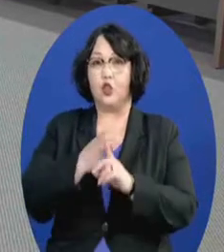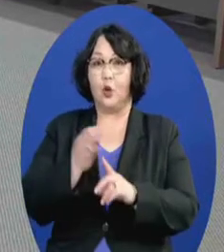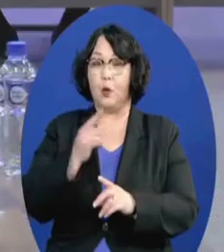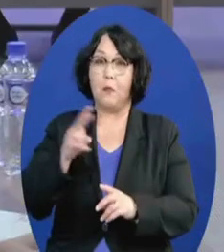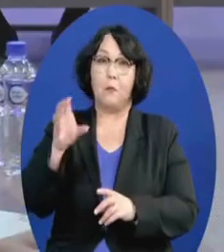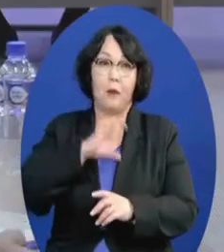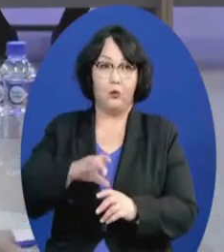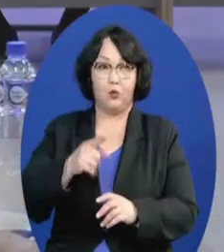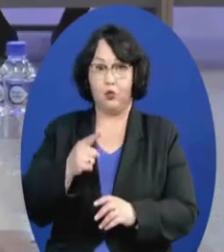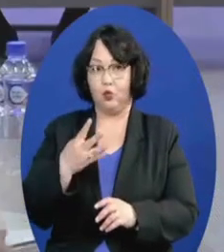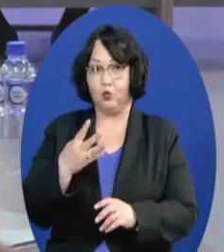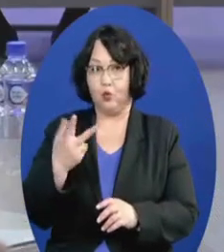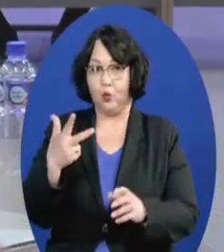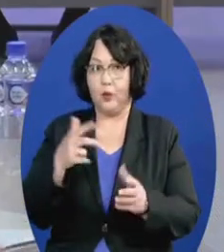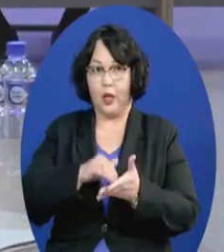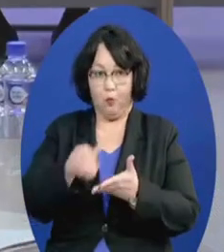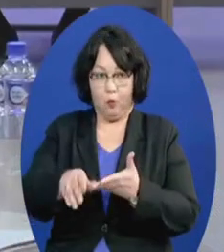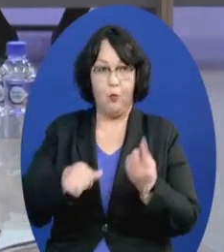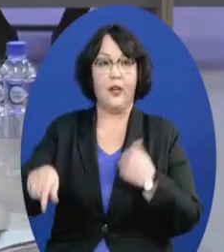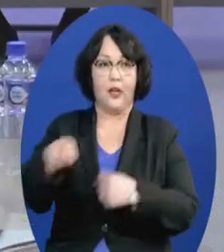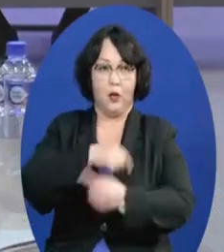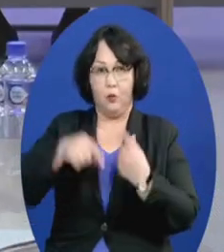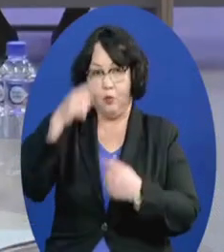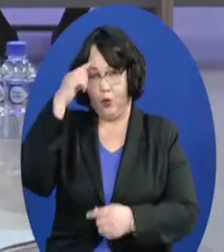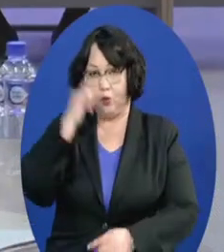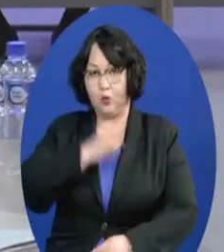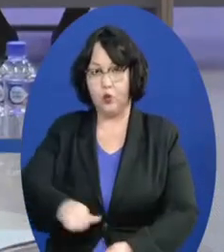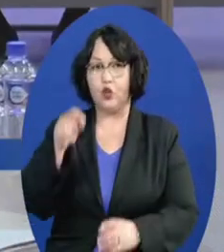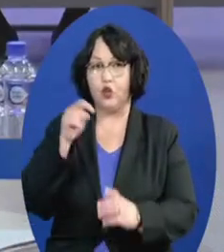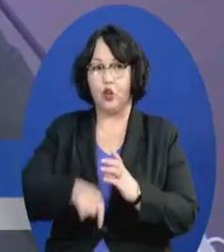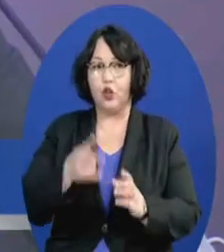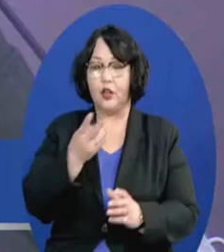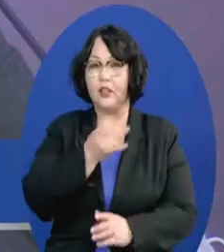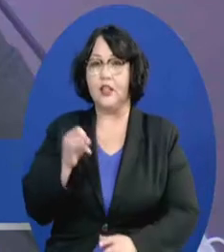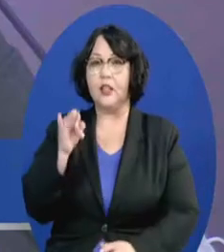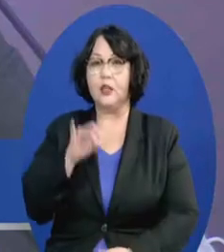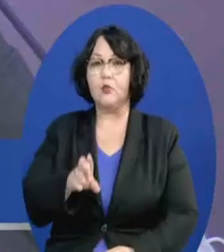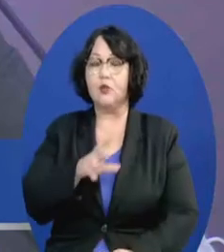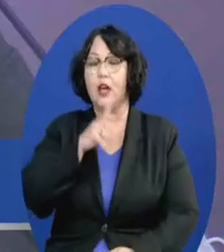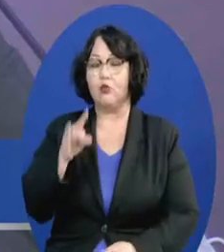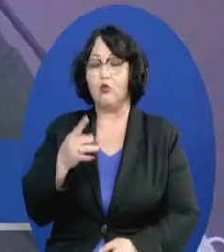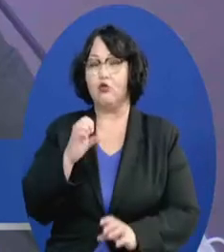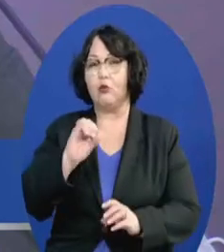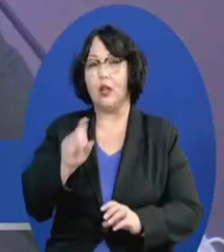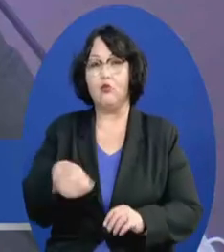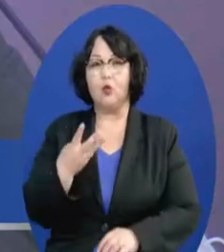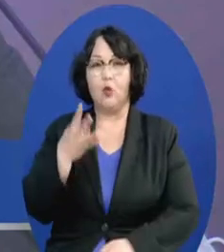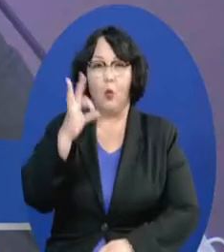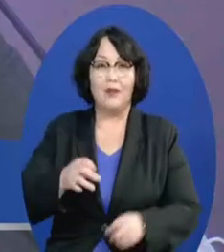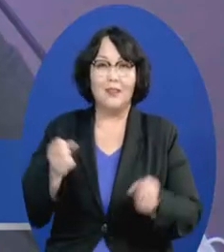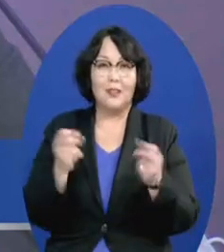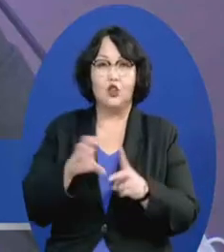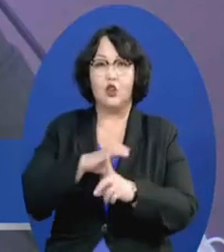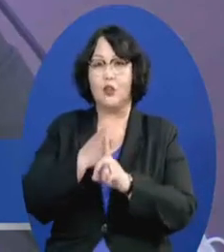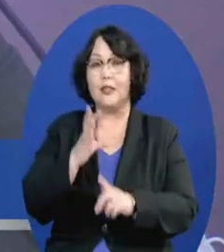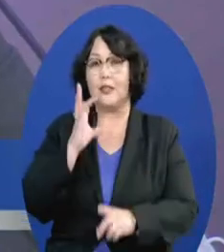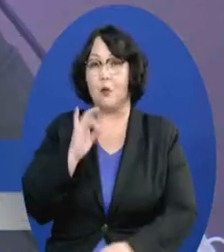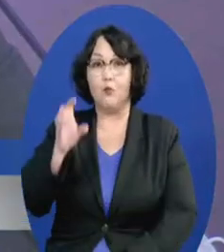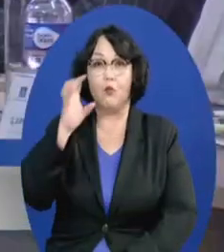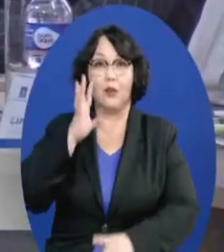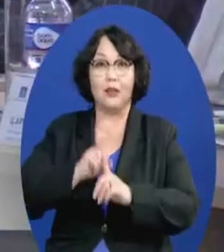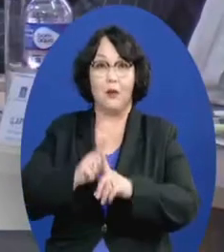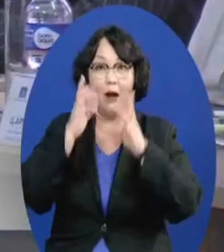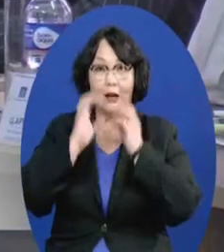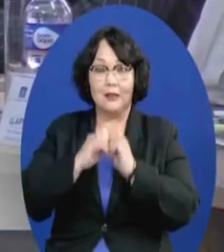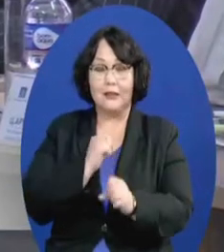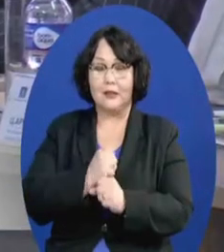Соёлурлагын салбарт 143 тэрбум төгрөг эргэлддэг. Энэ нь манай улсын дотоодын нийт бүтээгдэхүүний 0.4%-тэй тэнцдэг юм. Хэрэв бид соёлын салбарт бодлогын хэмжээнд анхаарч